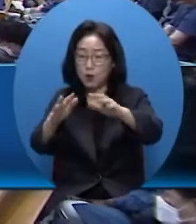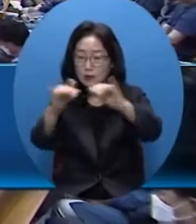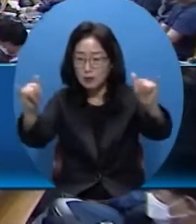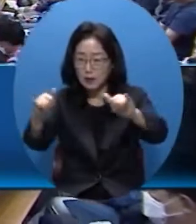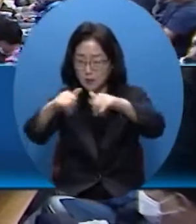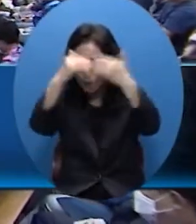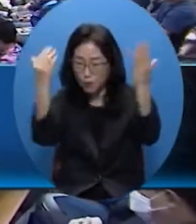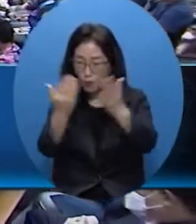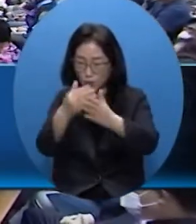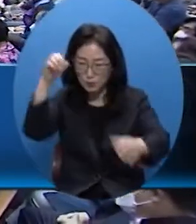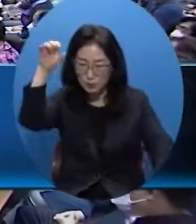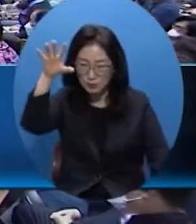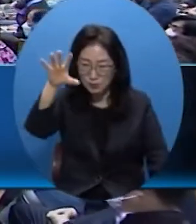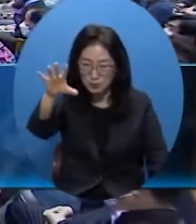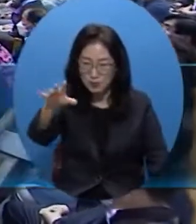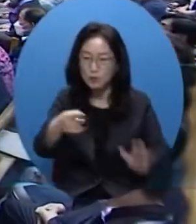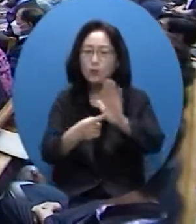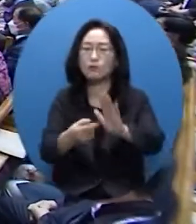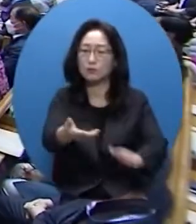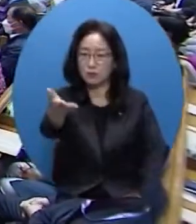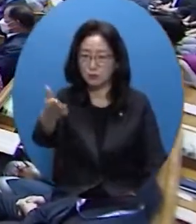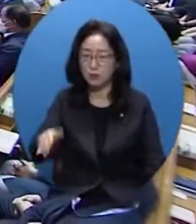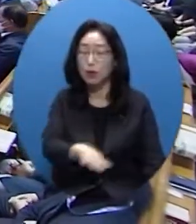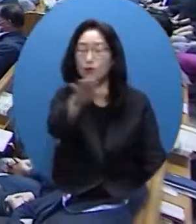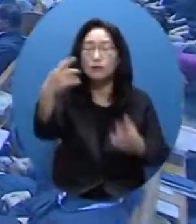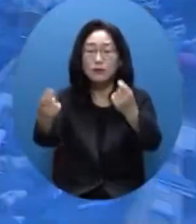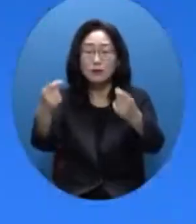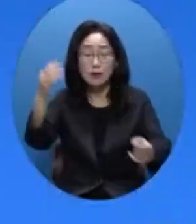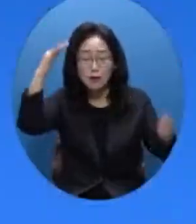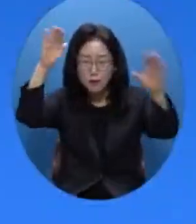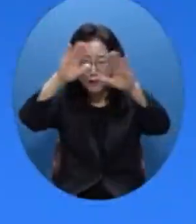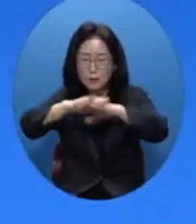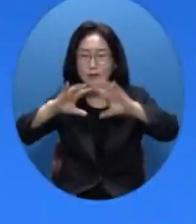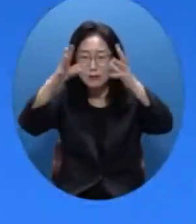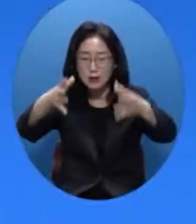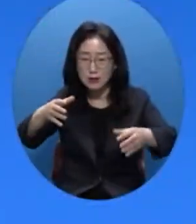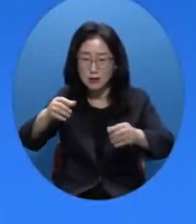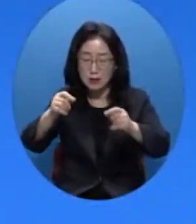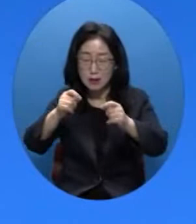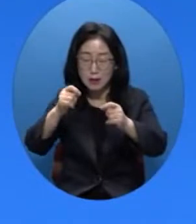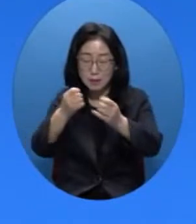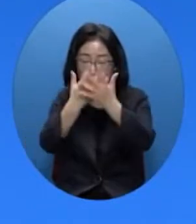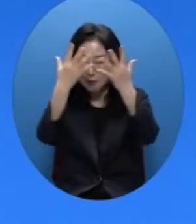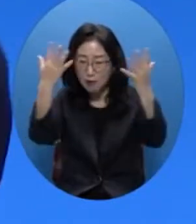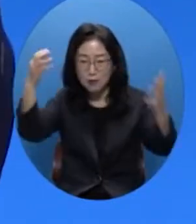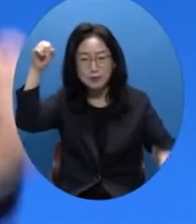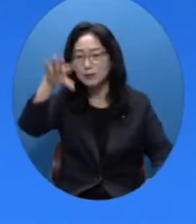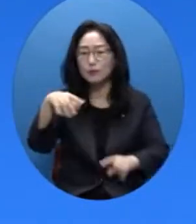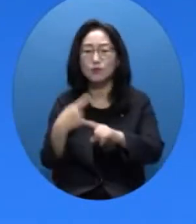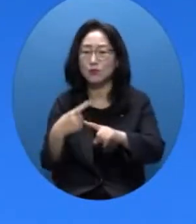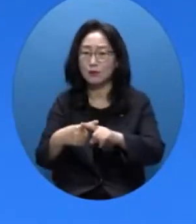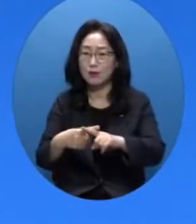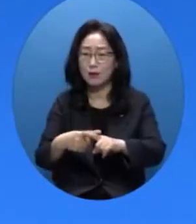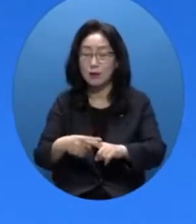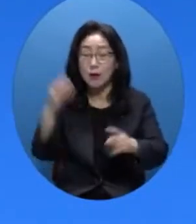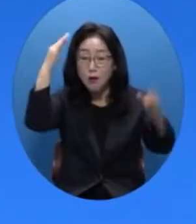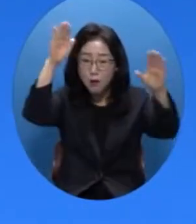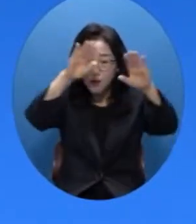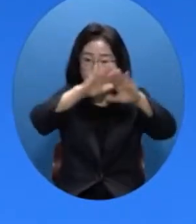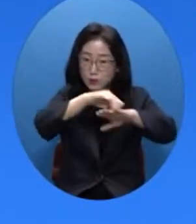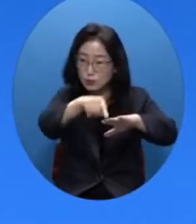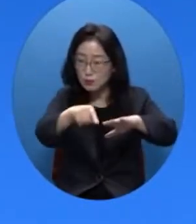비치는 이라 우리는 어두운 색을 밝히는 비친 것입니다 어디 절대